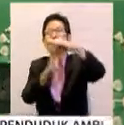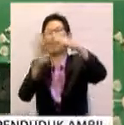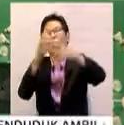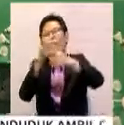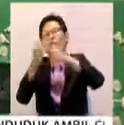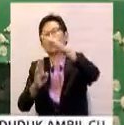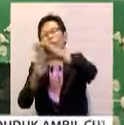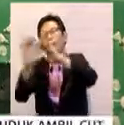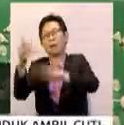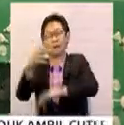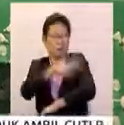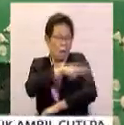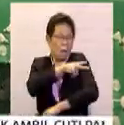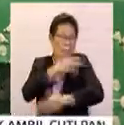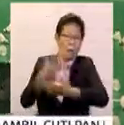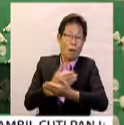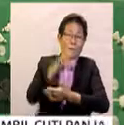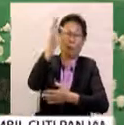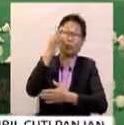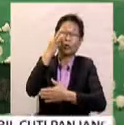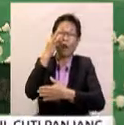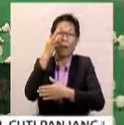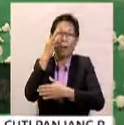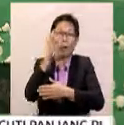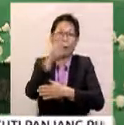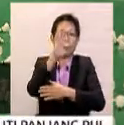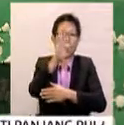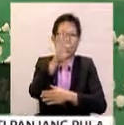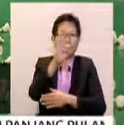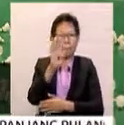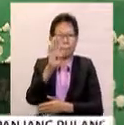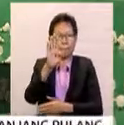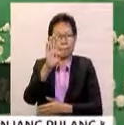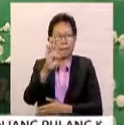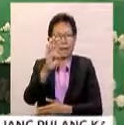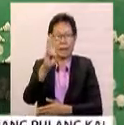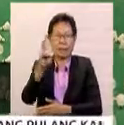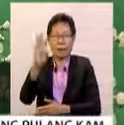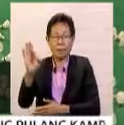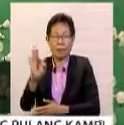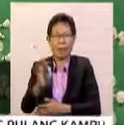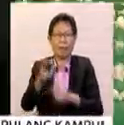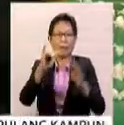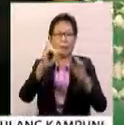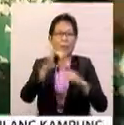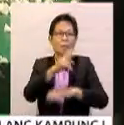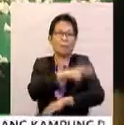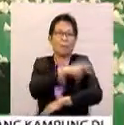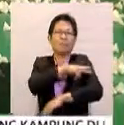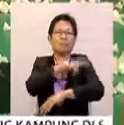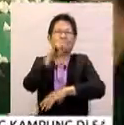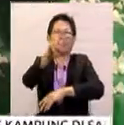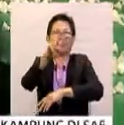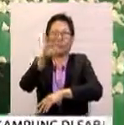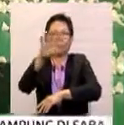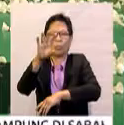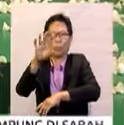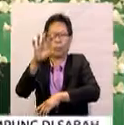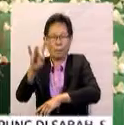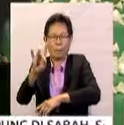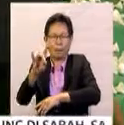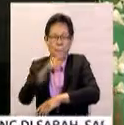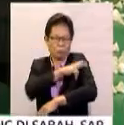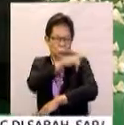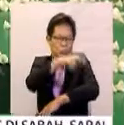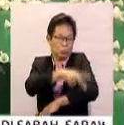Dasarkan kedudukan ranking terbaru Persekutuan Badminton Dunia BWF, pemain berusia 21 tahun itu menghuni ranking ke-28 dunia, melonjak